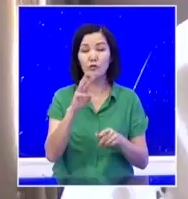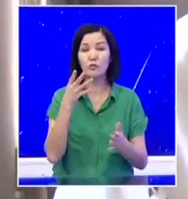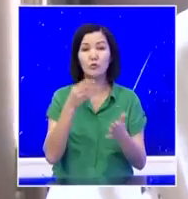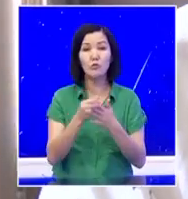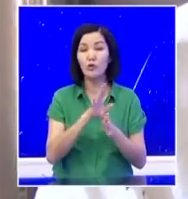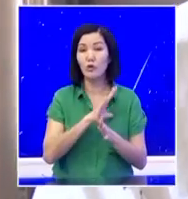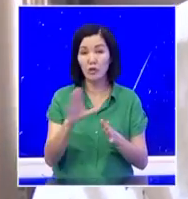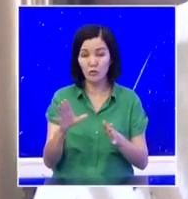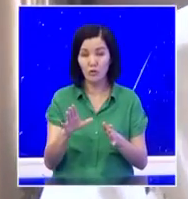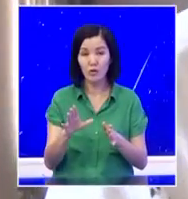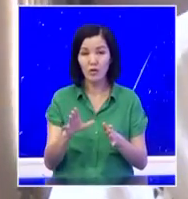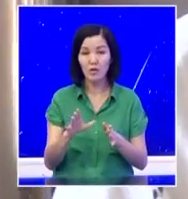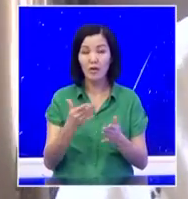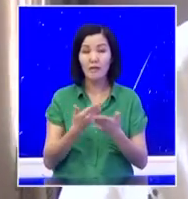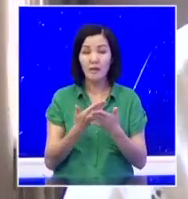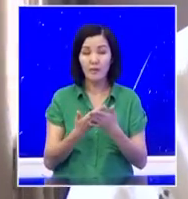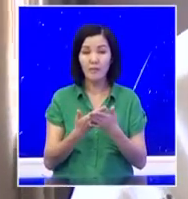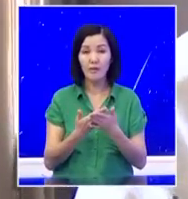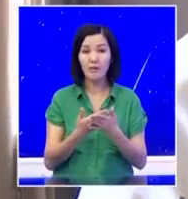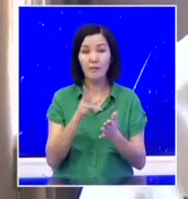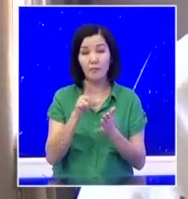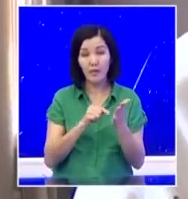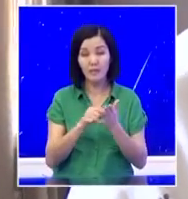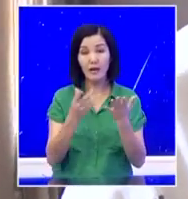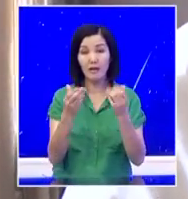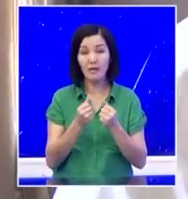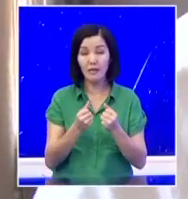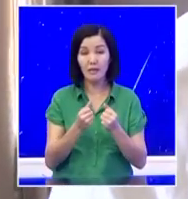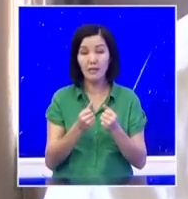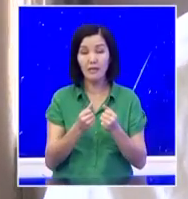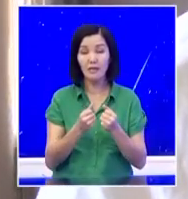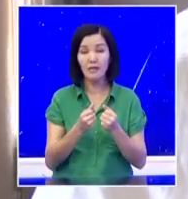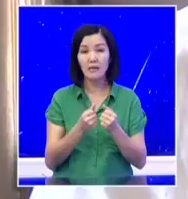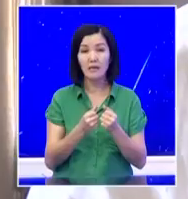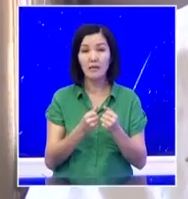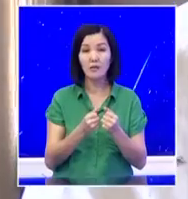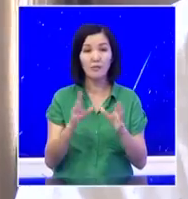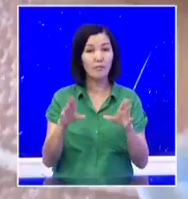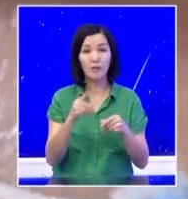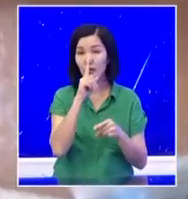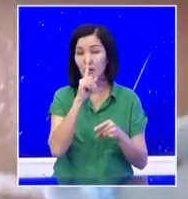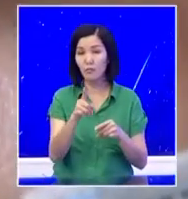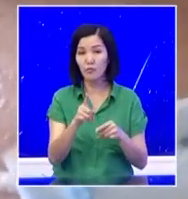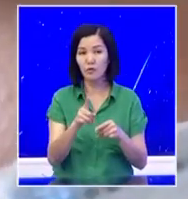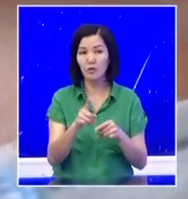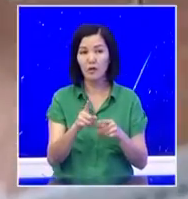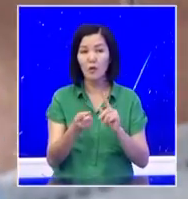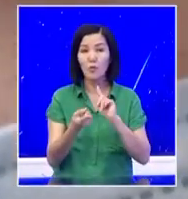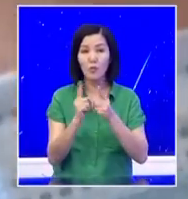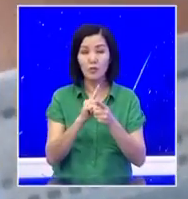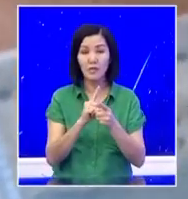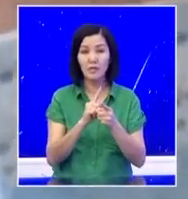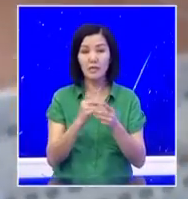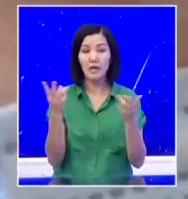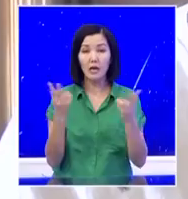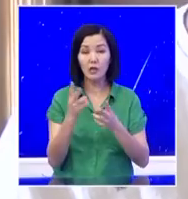жатыр. Себебі ол кісілер пенсия алғаннан кейін статус бар болғаннан кейін оларға берілмей жатыр. Енді өзгерісте жаңағы